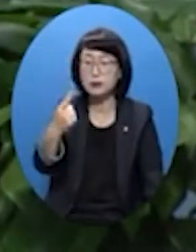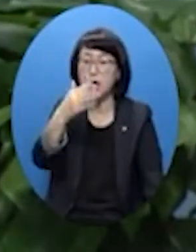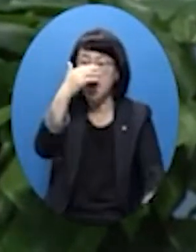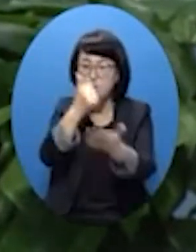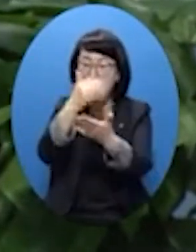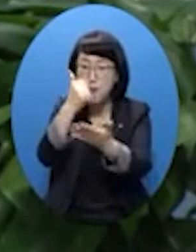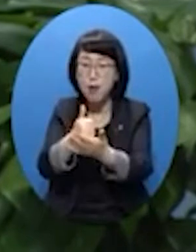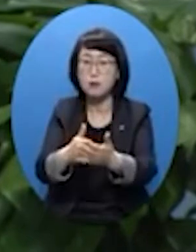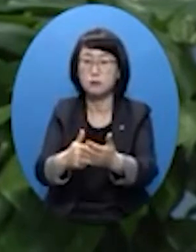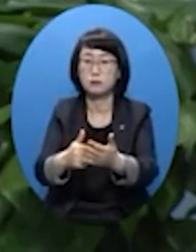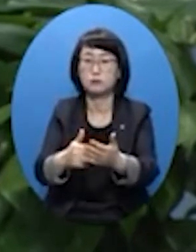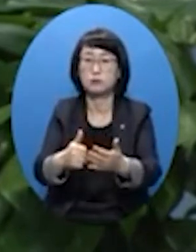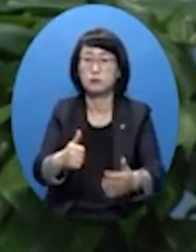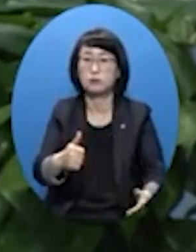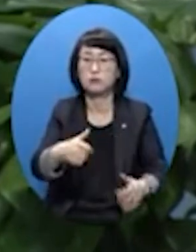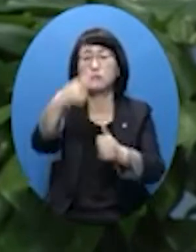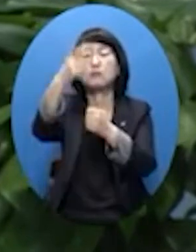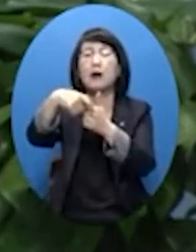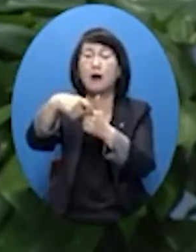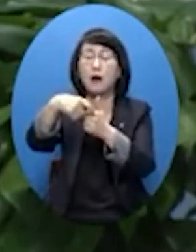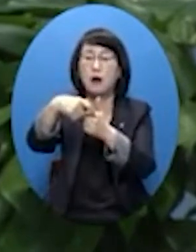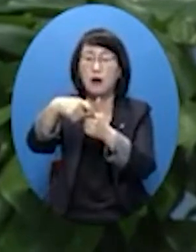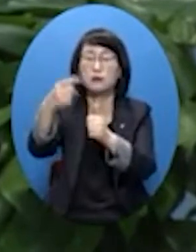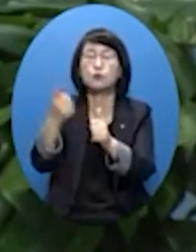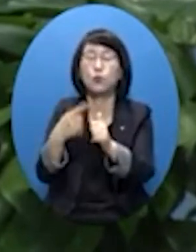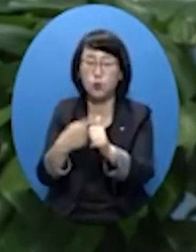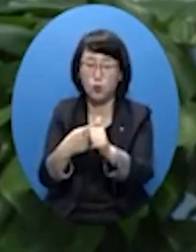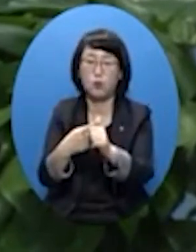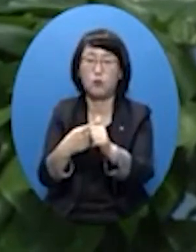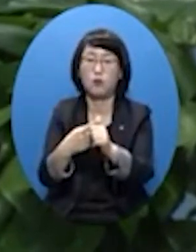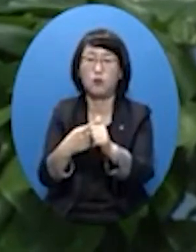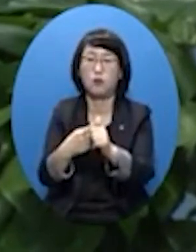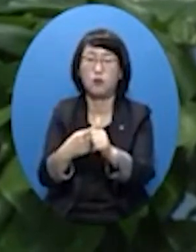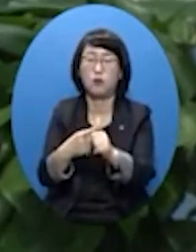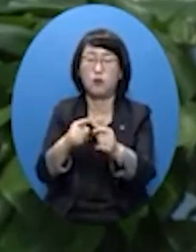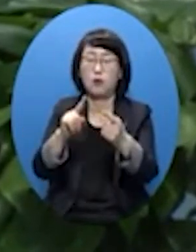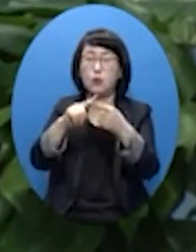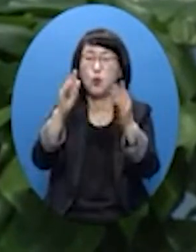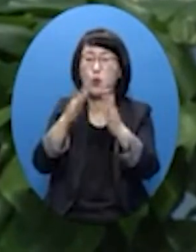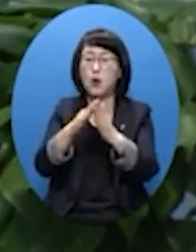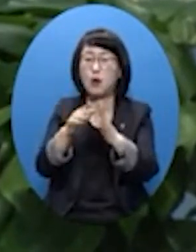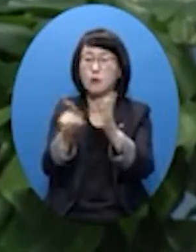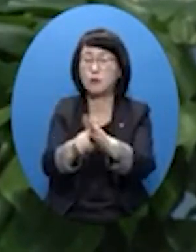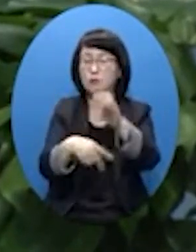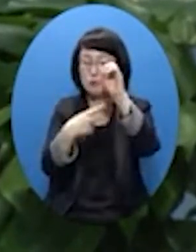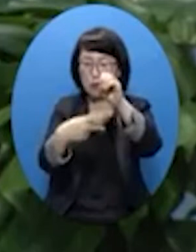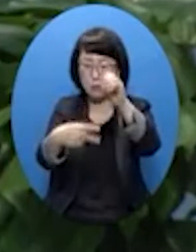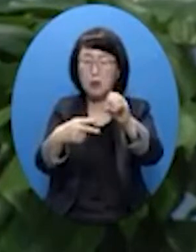보고 교회에 대해서 비판하고 귤을 신뢰하지 않는다